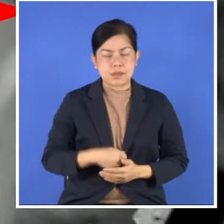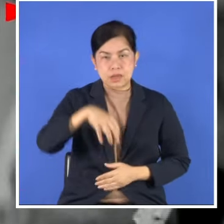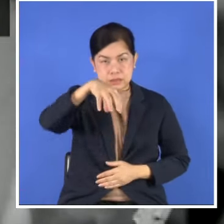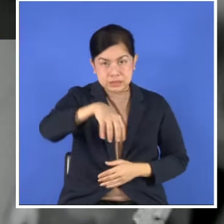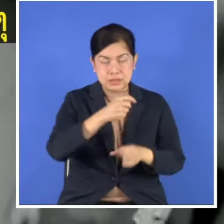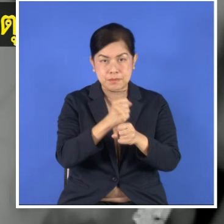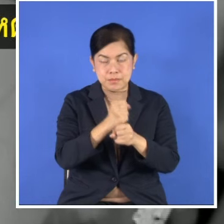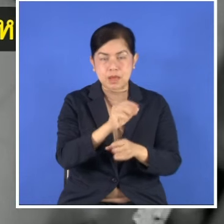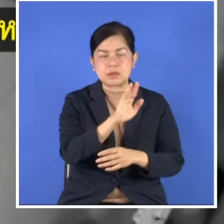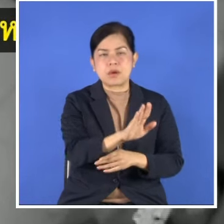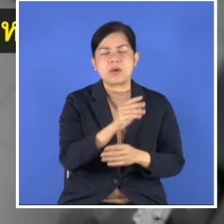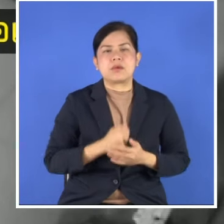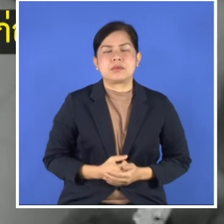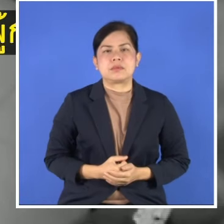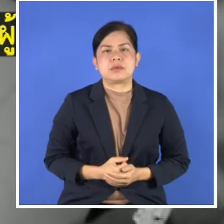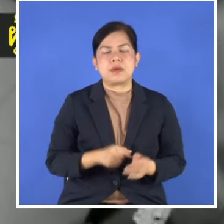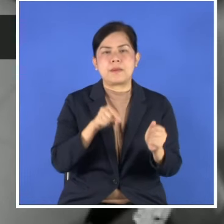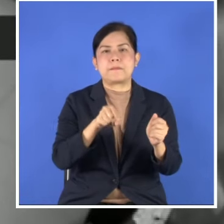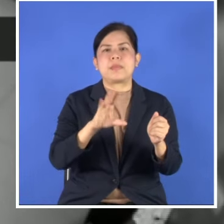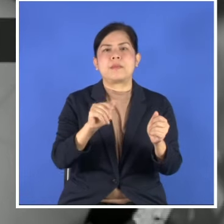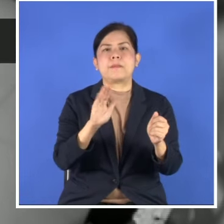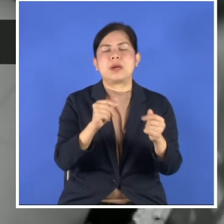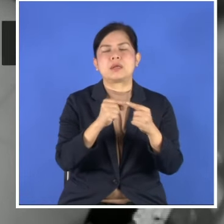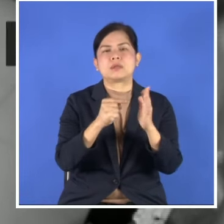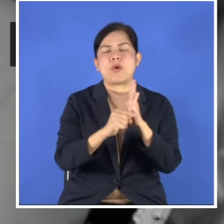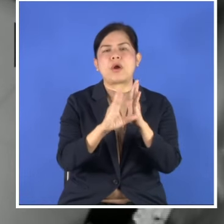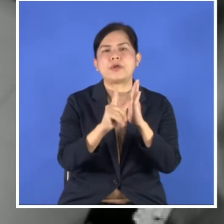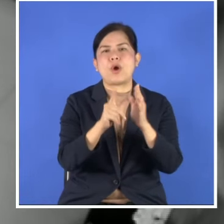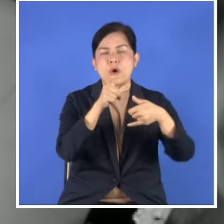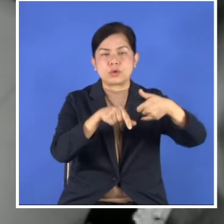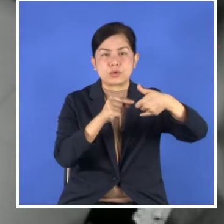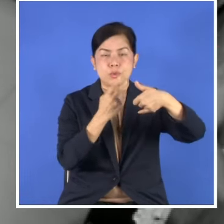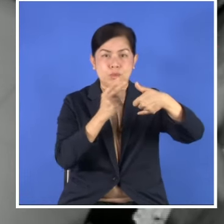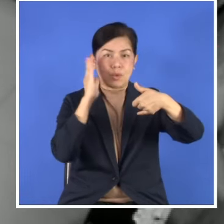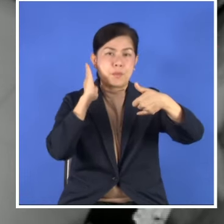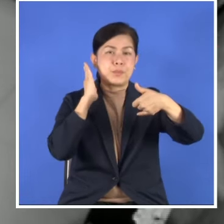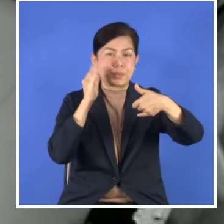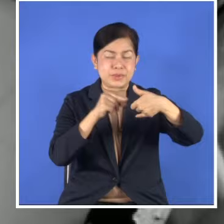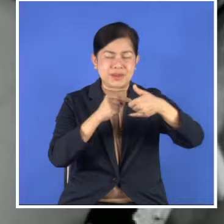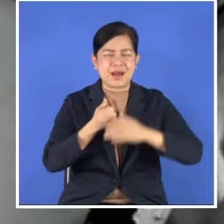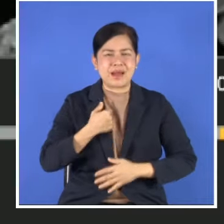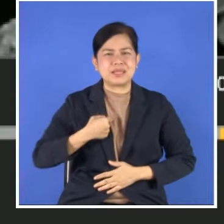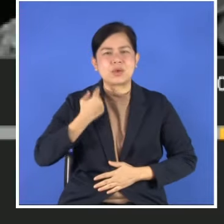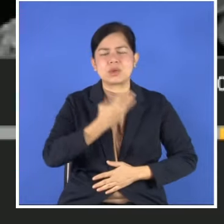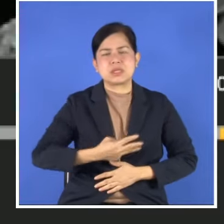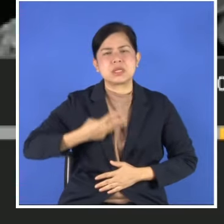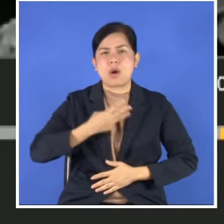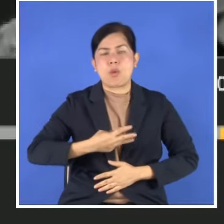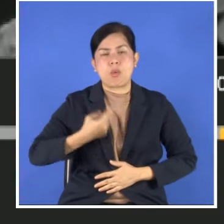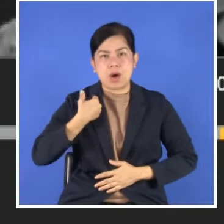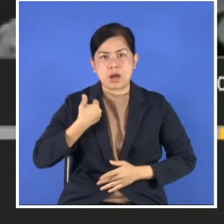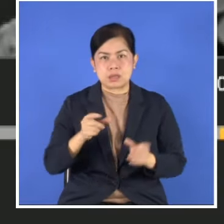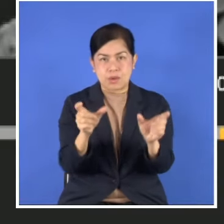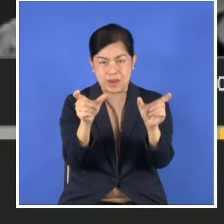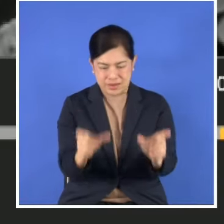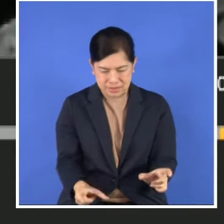แห่งหนึ่งพื้นที่หมู่6ตำบลเนินพระอำเภอเมืองระยองค่ะจับภาพชายคนหนึ่งไม่สวมเสื้อแต่สวมกางเกงขายาวสะพายกระเป๋าเข้ามา